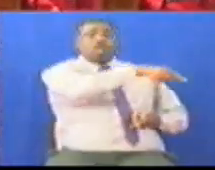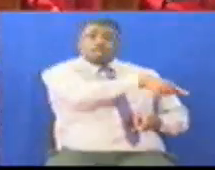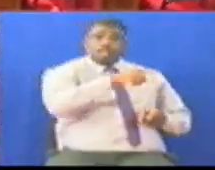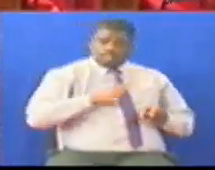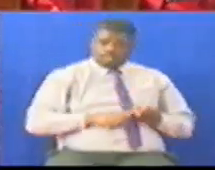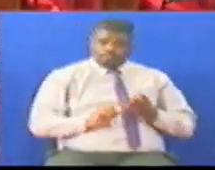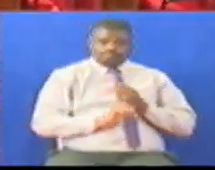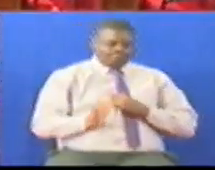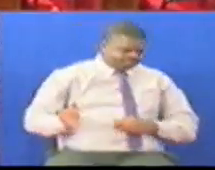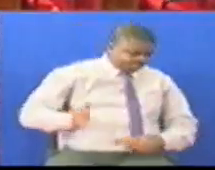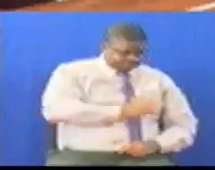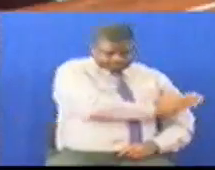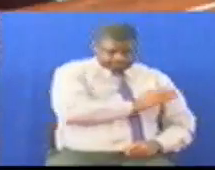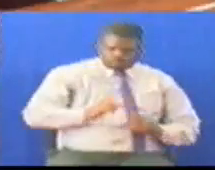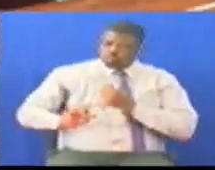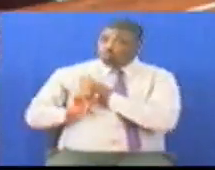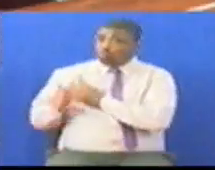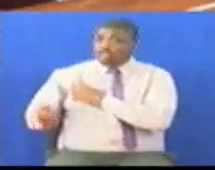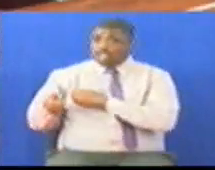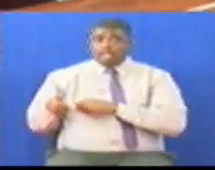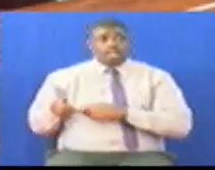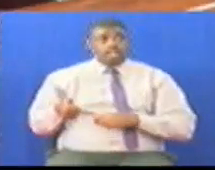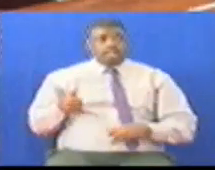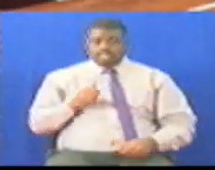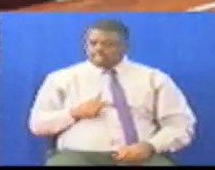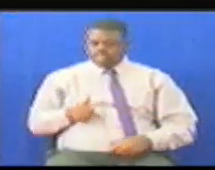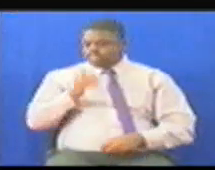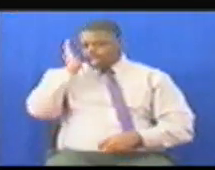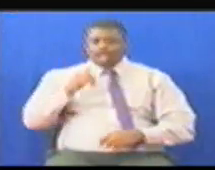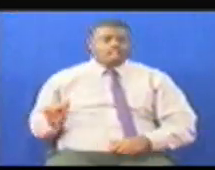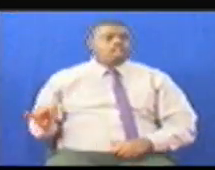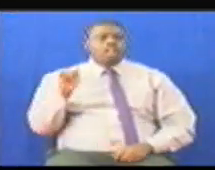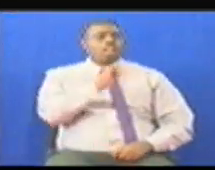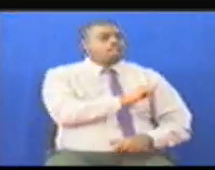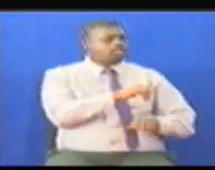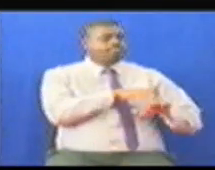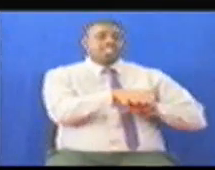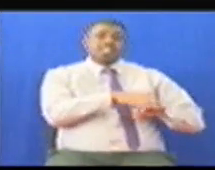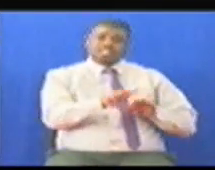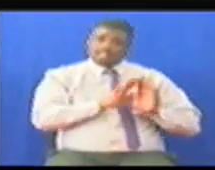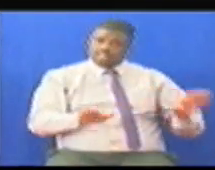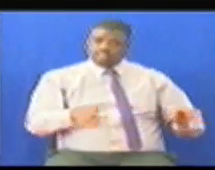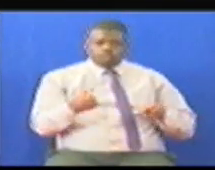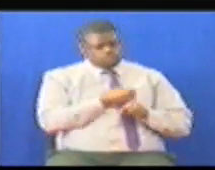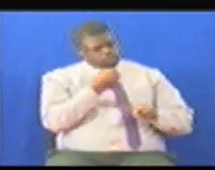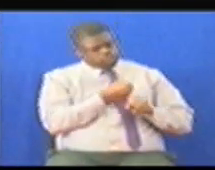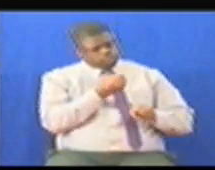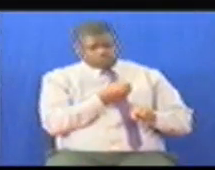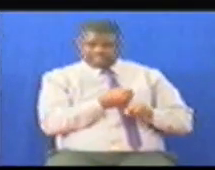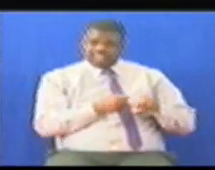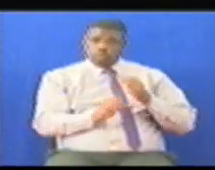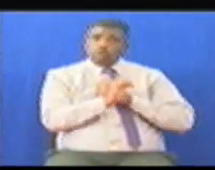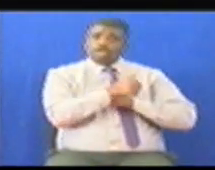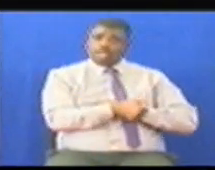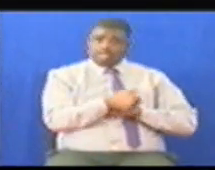Wakala wa ndege za serikali hapa, Mheshimiwa Spika, tumeeleza shughuli nafanya wakala wa ndege za serikali.